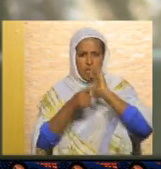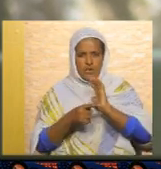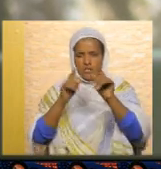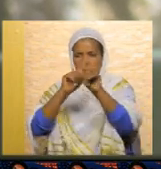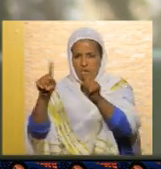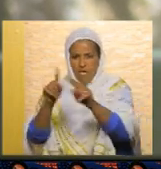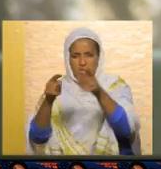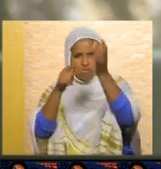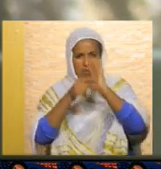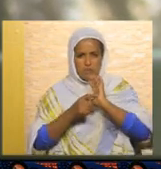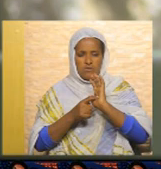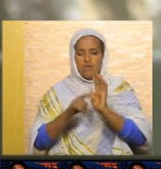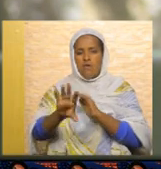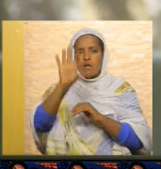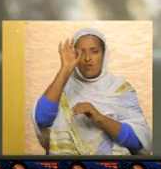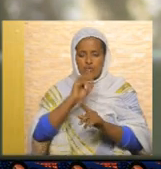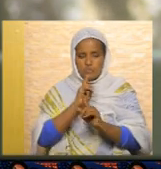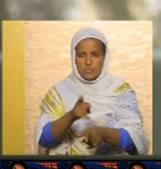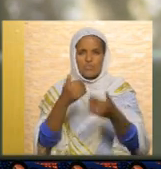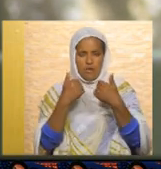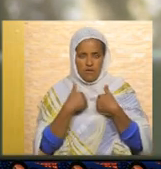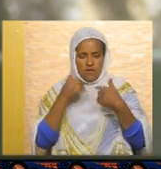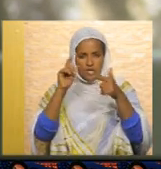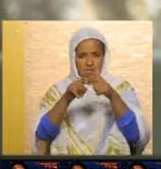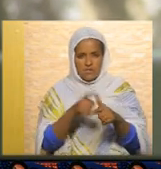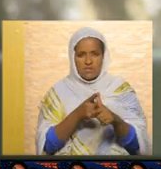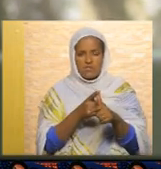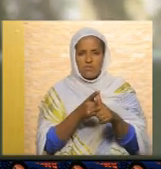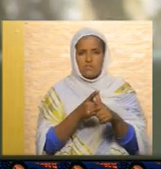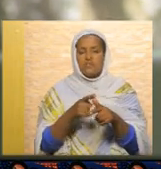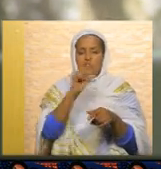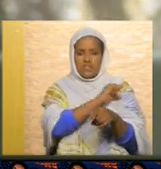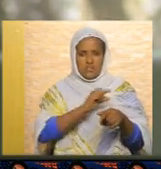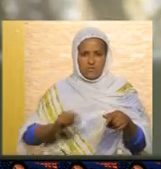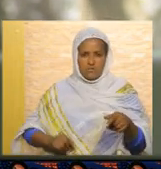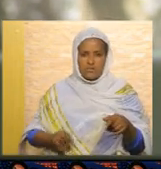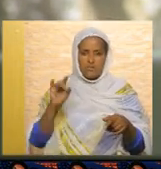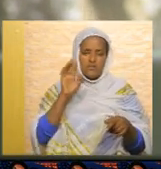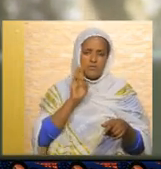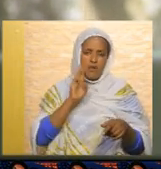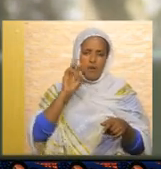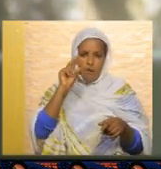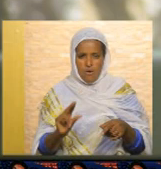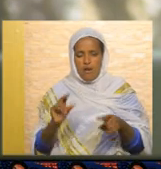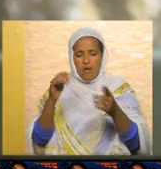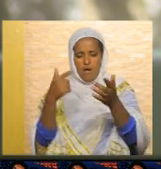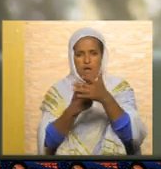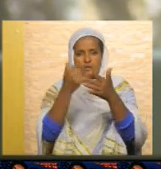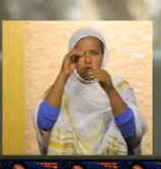ግን በእሷ አገዛዝ ስር የነበረ ነው። እቴጌ አህየዋ ወይም ሶፊያም